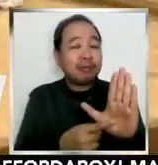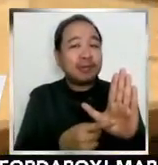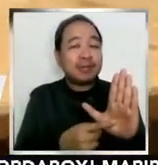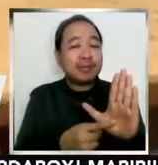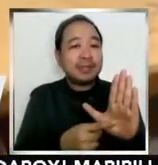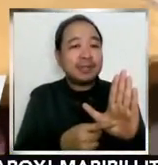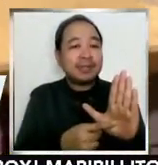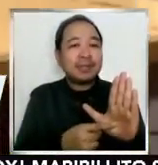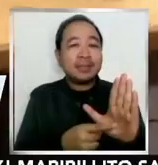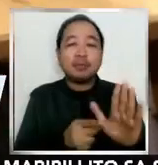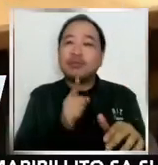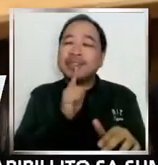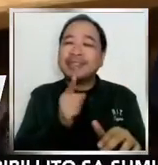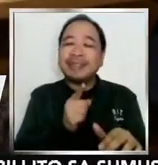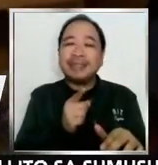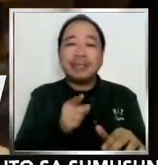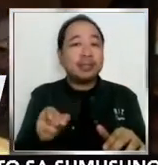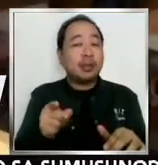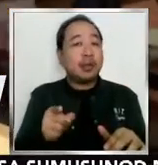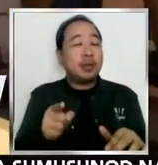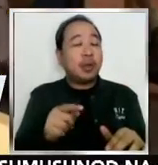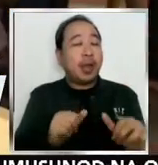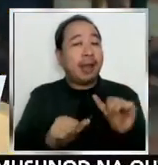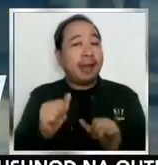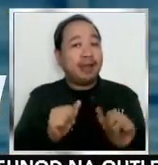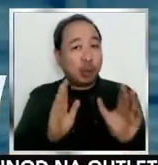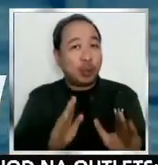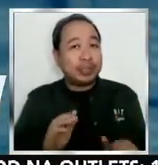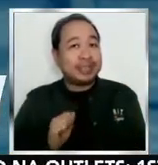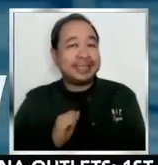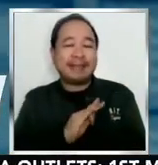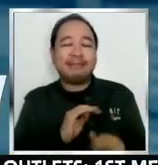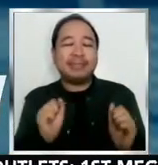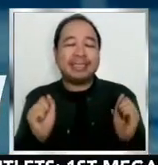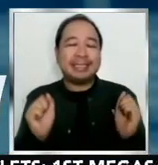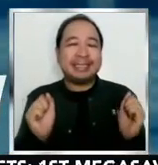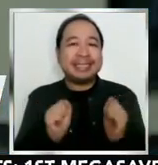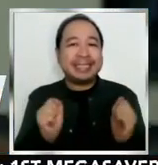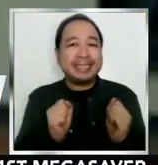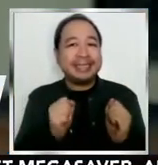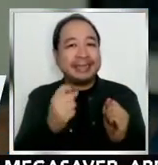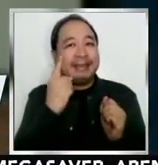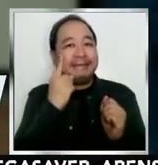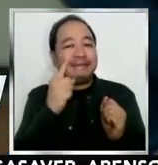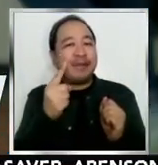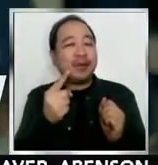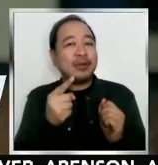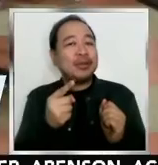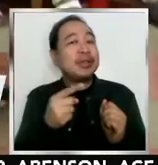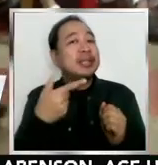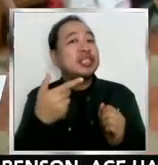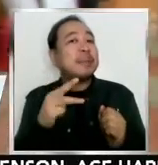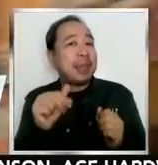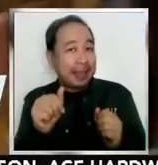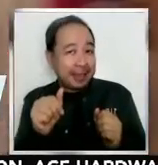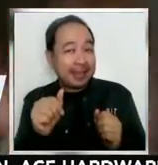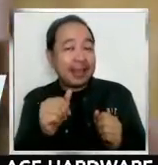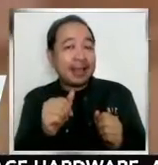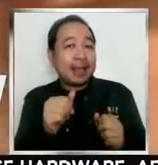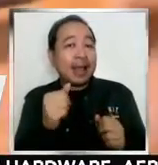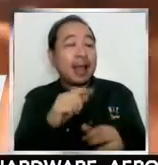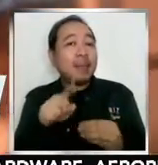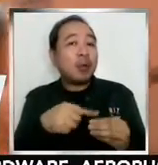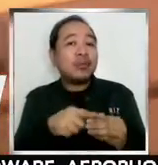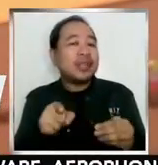Undeniably, kilig na kilig ang cast and crew ng GMA Public Affairs and View Philippines collab na The Right One, habang sabay-sabay